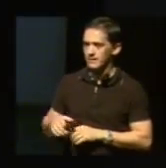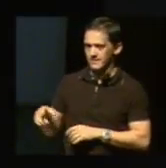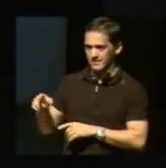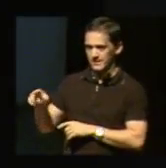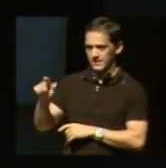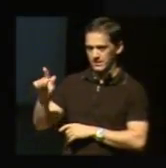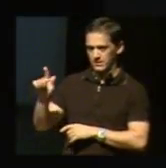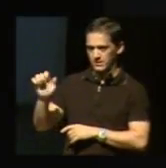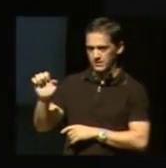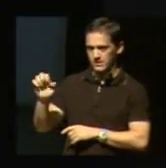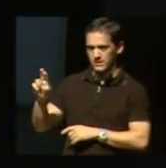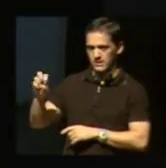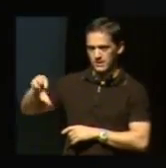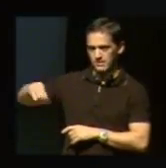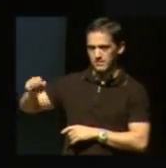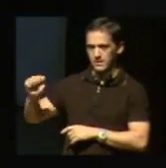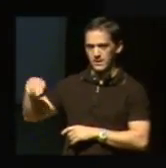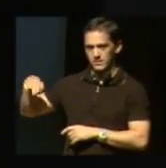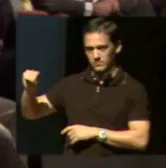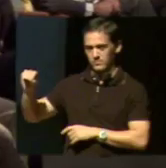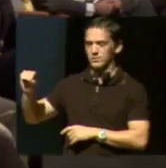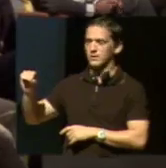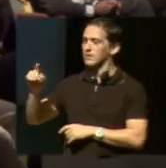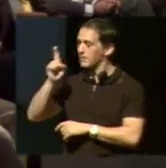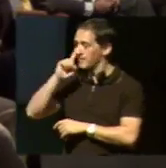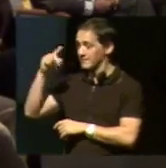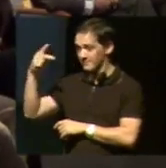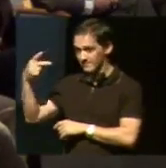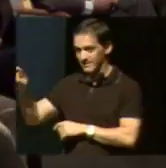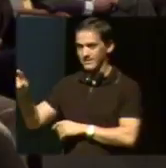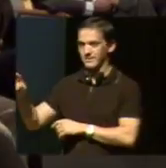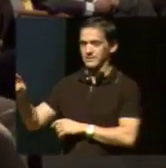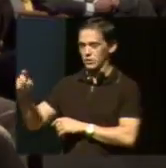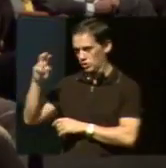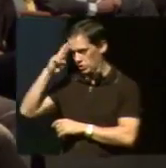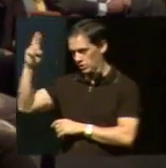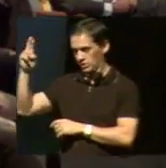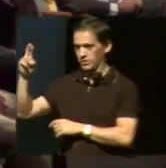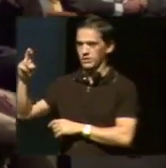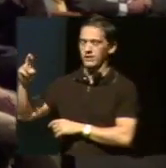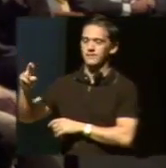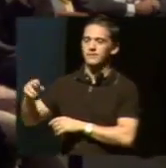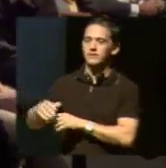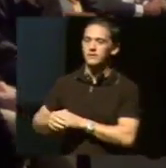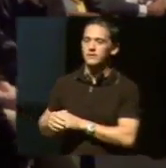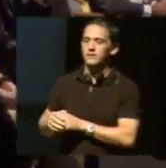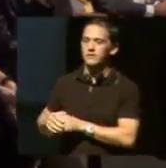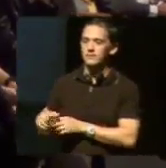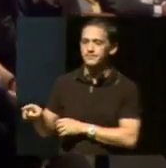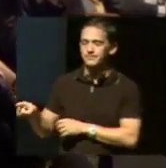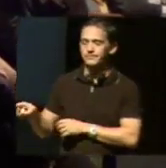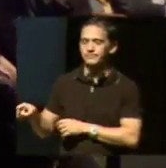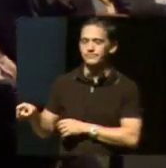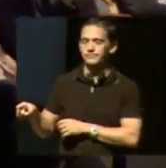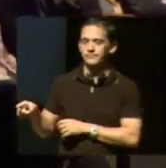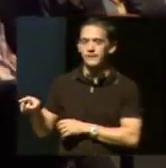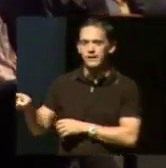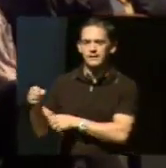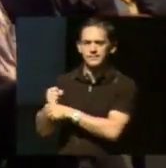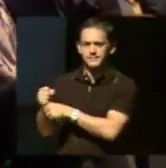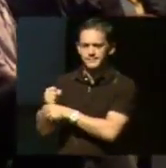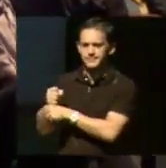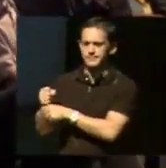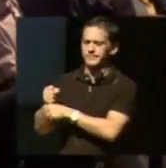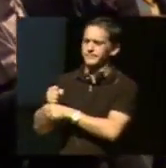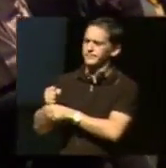der nicht hier ist, meu chefe de gabinete, meu secretário, a mãe do Germano, durante muitos anos, während vielen Jahren hat die Mutter von